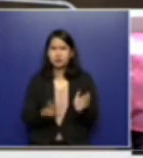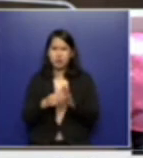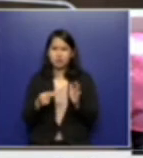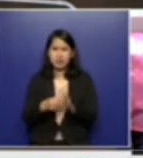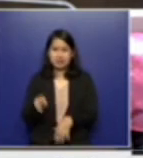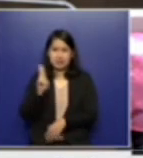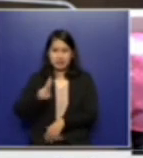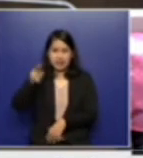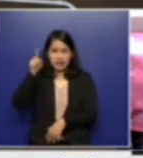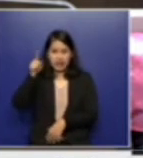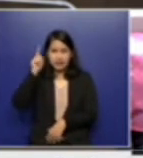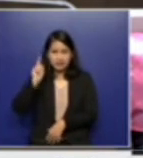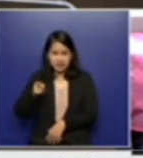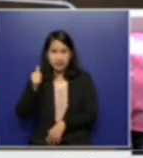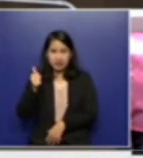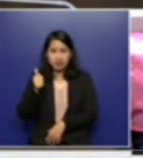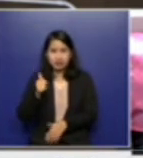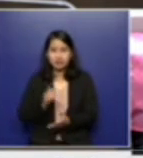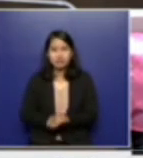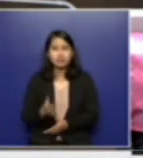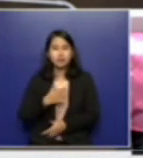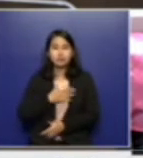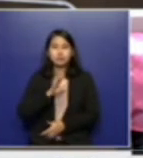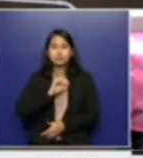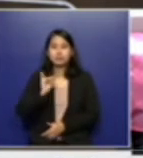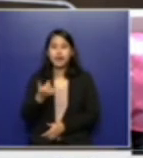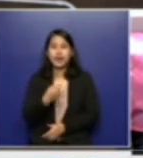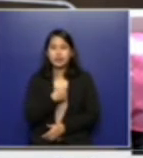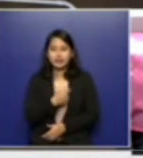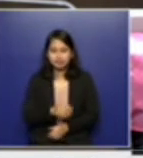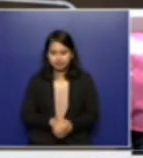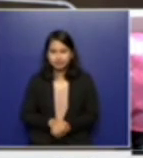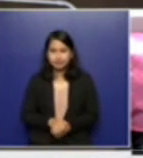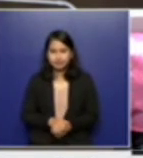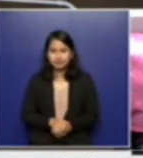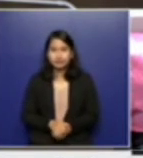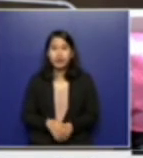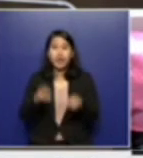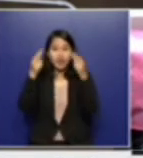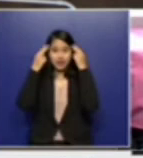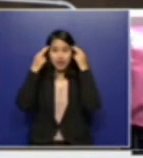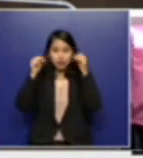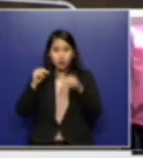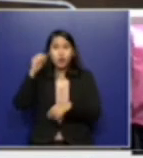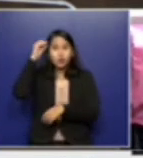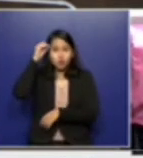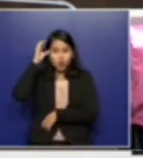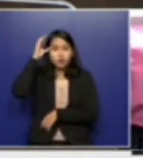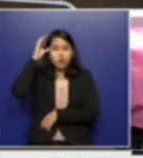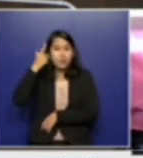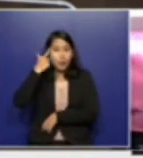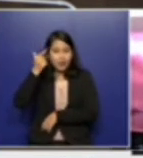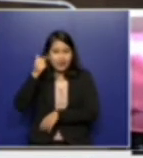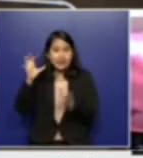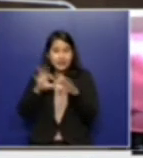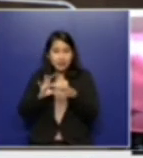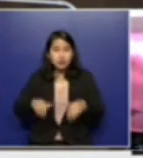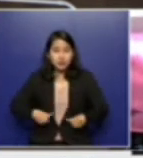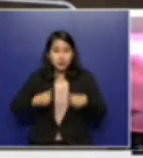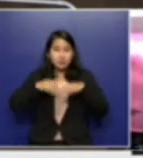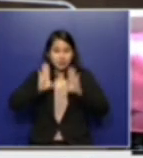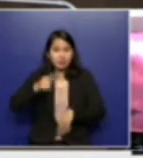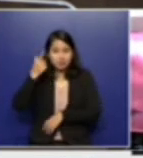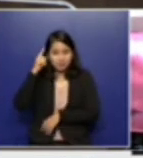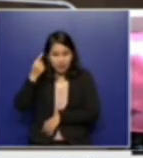ได้เหรอครับผมไม่แน่ใจว่าท่านนายกรู้เรื่องเกี่ยวกับคำว่า New Normal เหมือนกับที่ต่างประเทศเขารู้เรื่อง